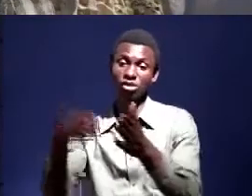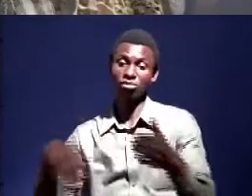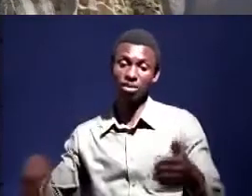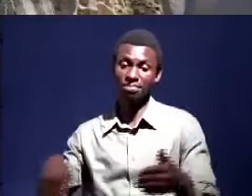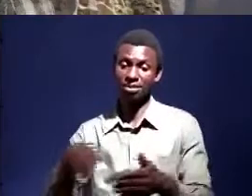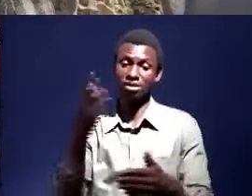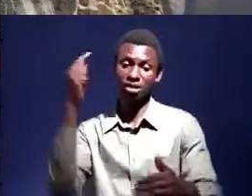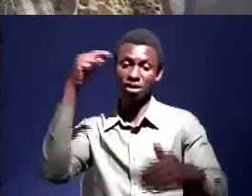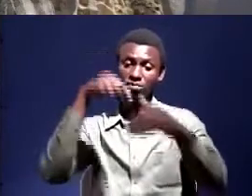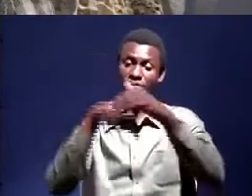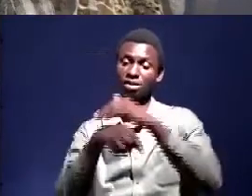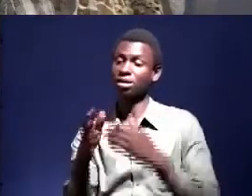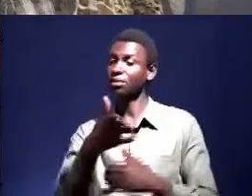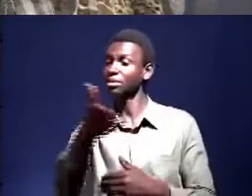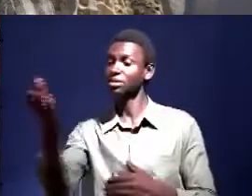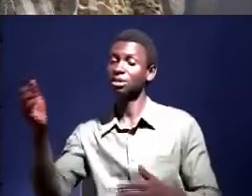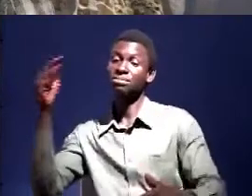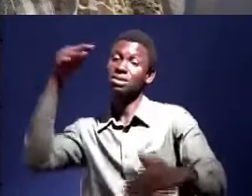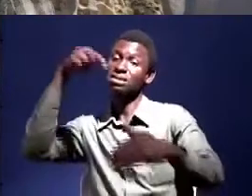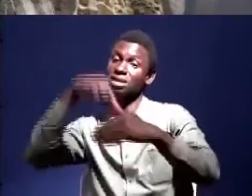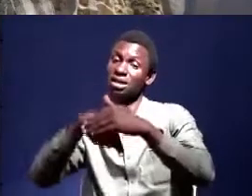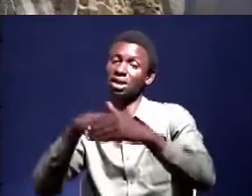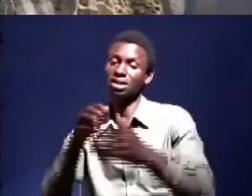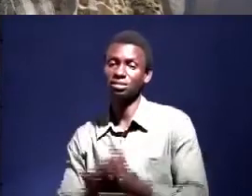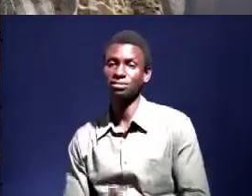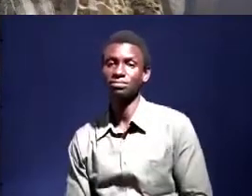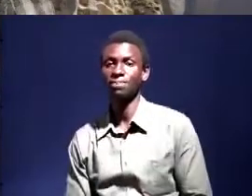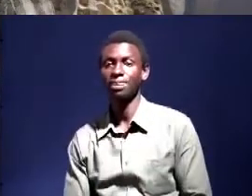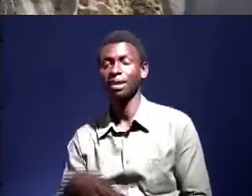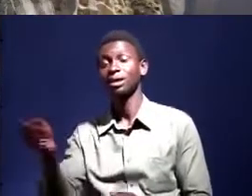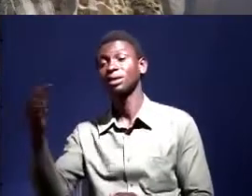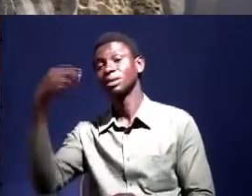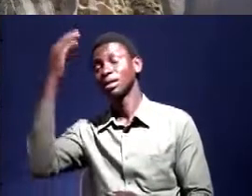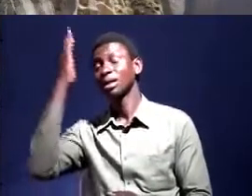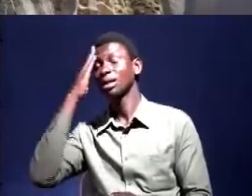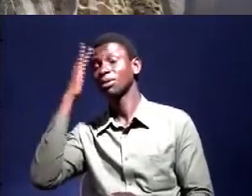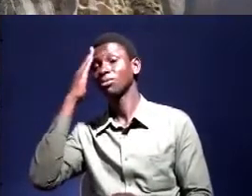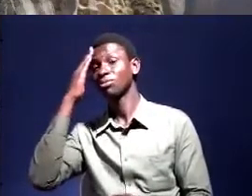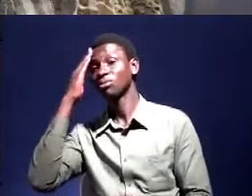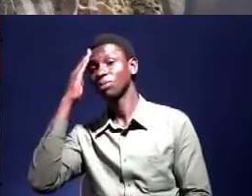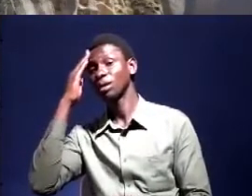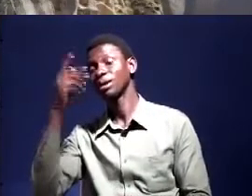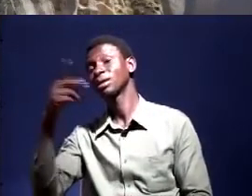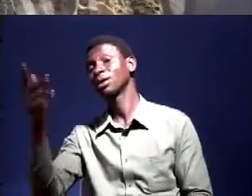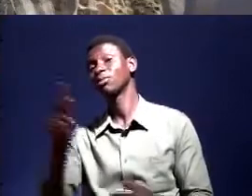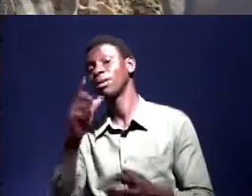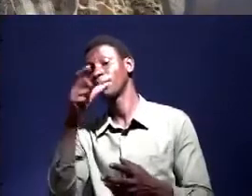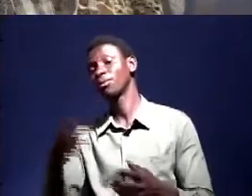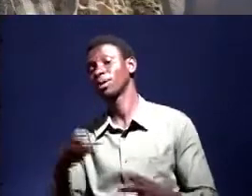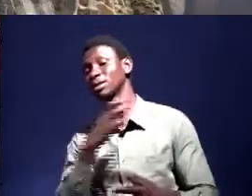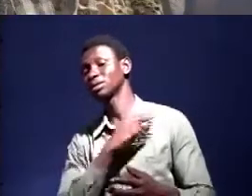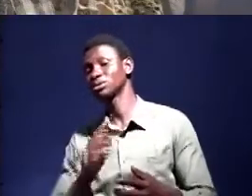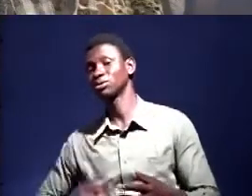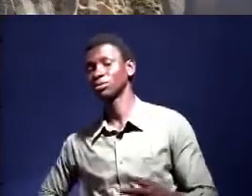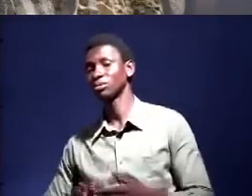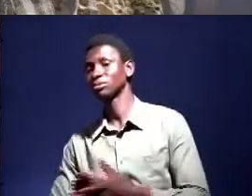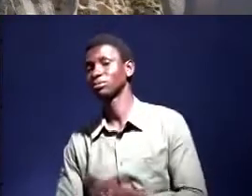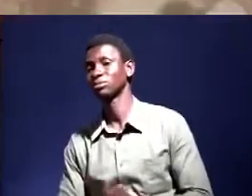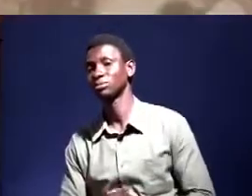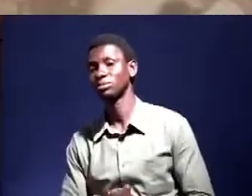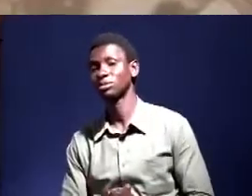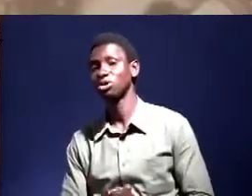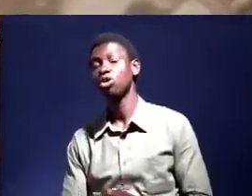But you know what we discovered? Lakini unajua yapi tulilogundua? That the Christians ya kwamba Wakristo had carved out baptismal